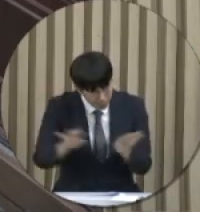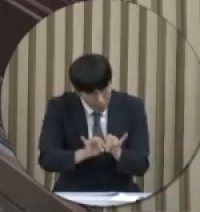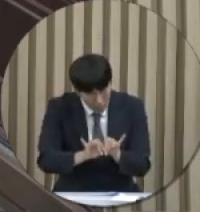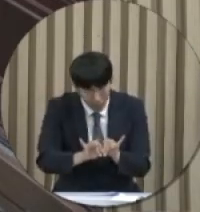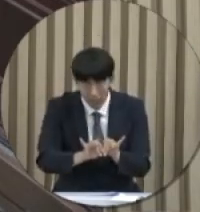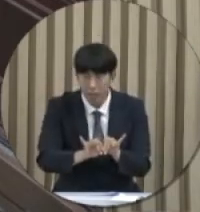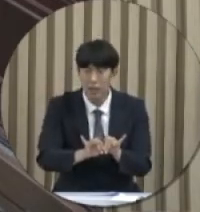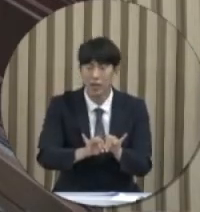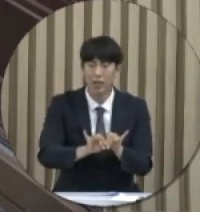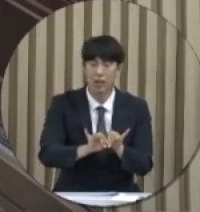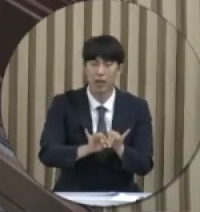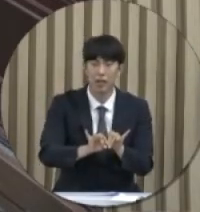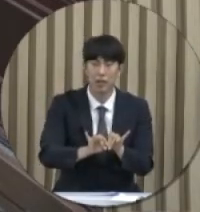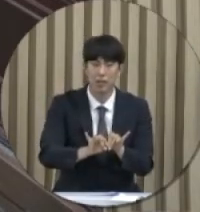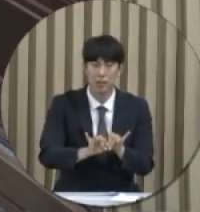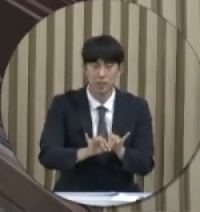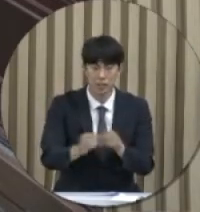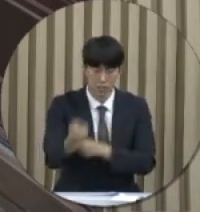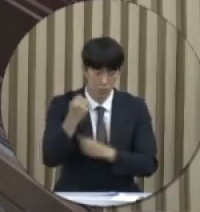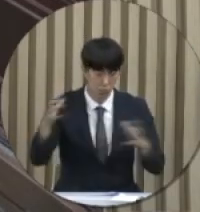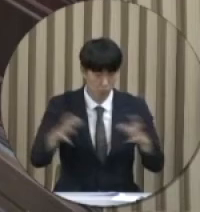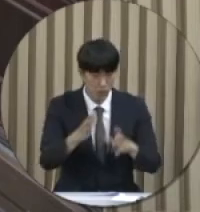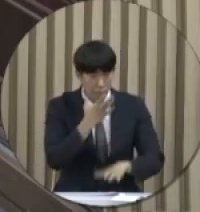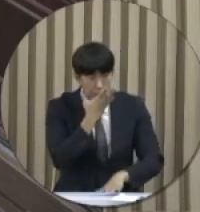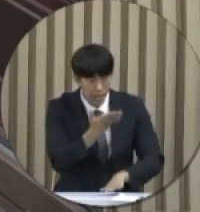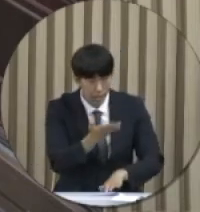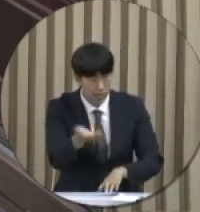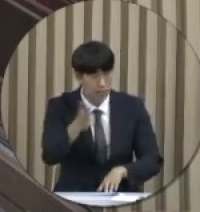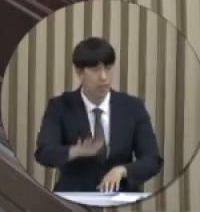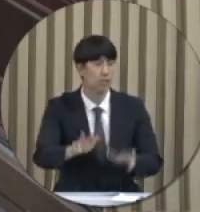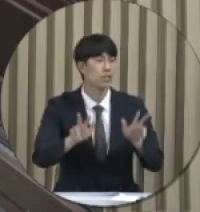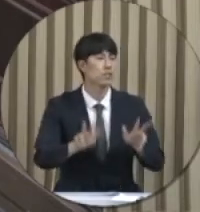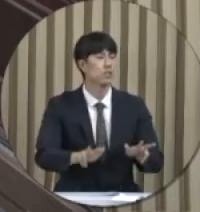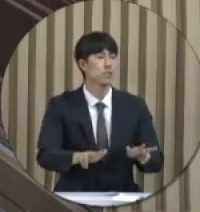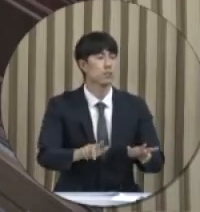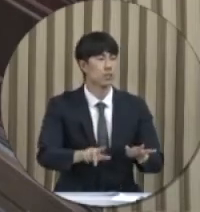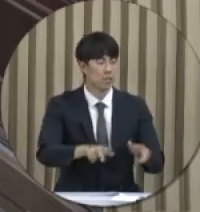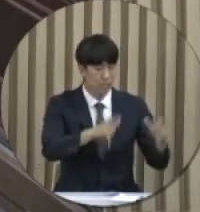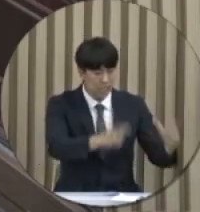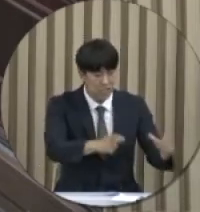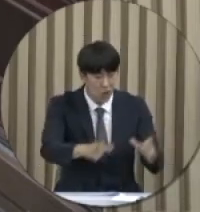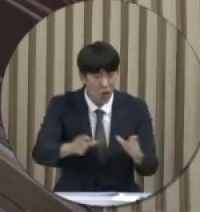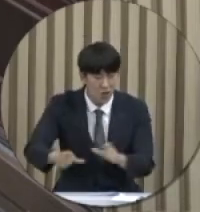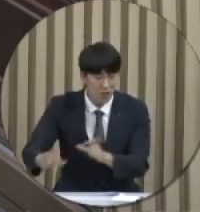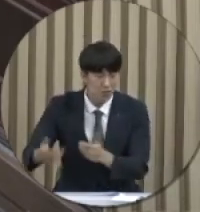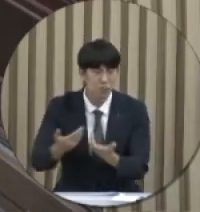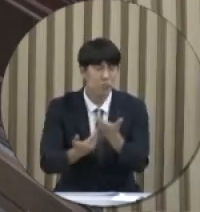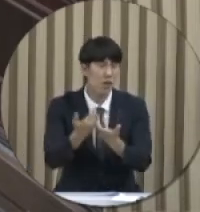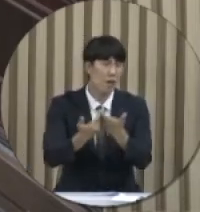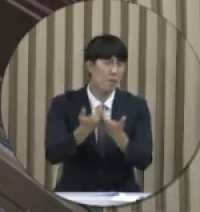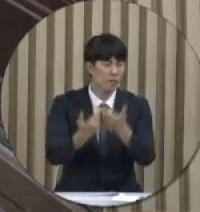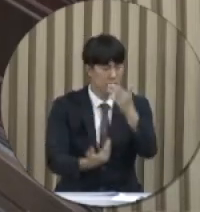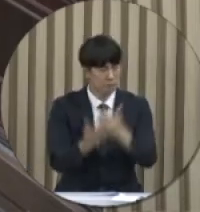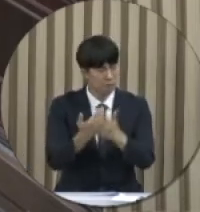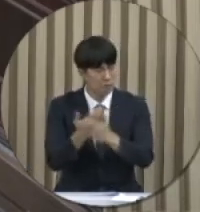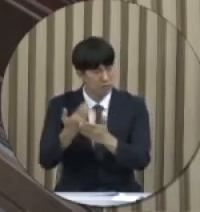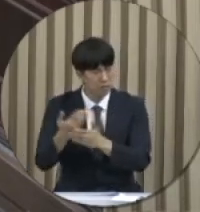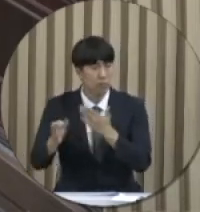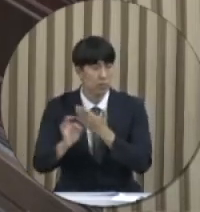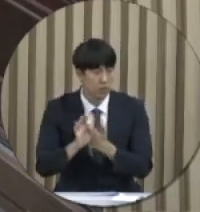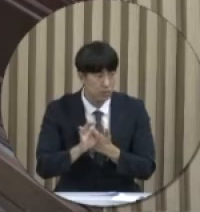캠페인이 벌어졌을 때 힘을 모을 수가 있는데 이제 지금 계속 지역적인 부분에서 일어나는 부분들로 접근을 하면